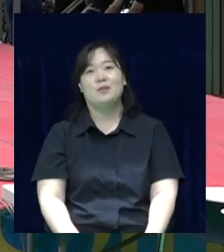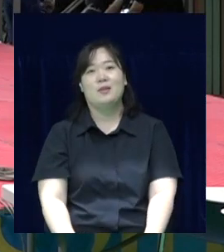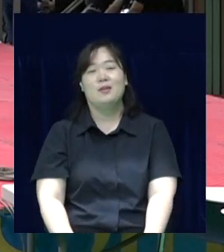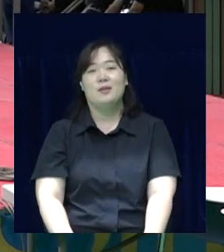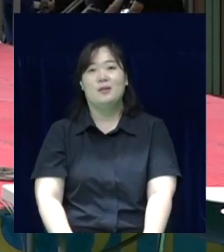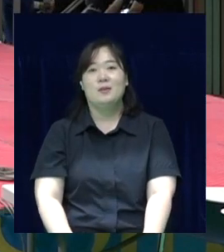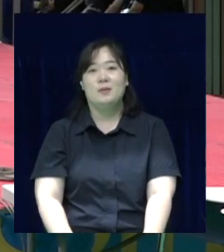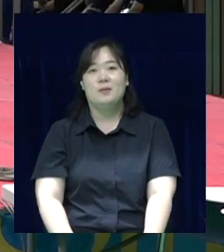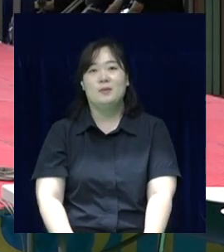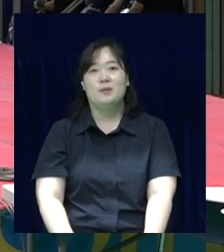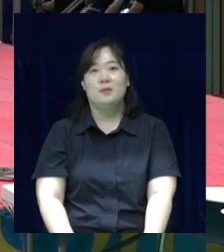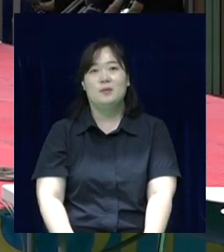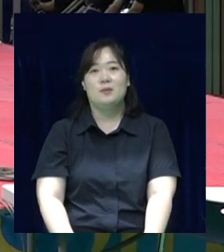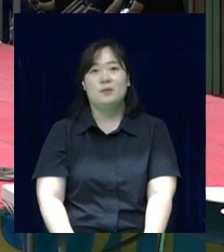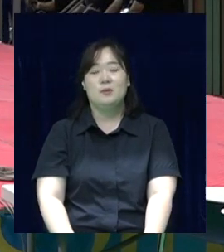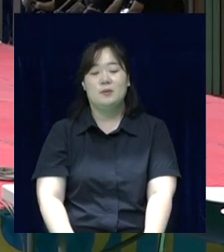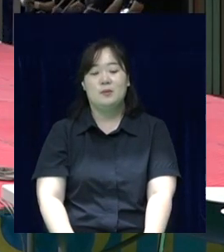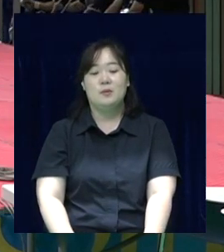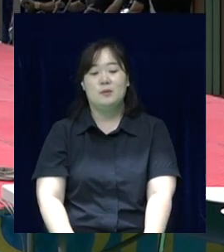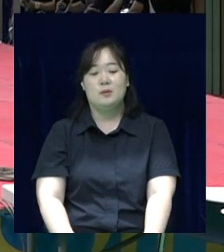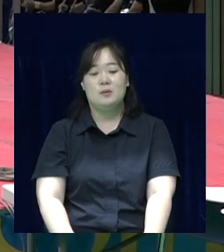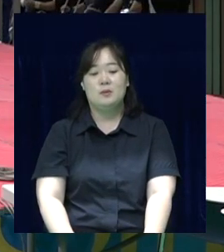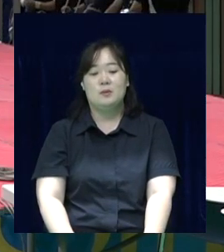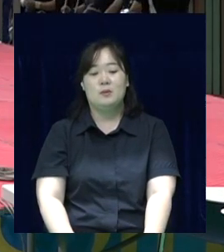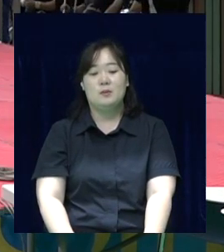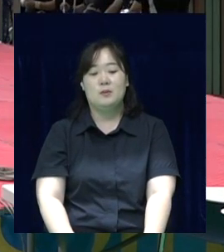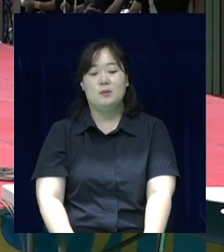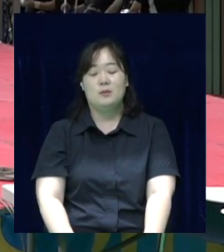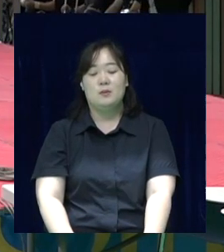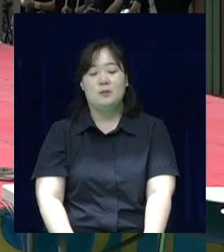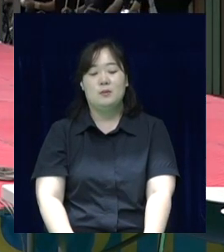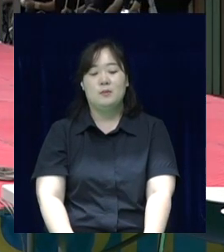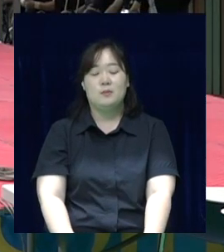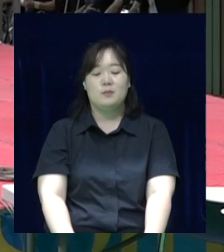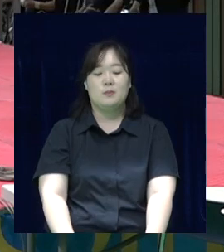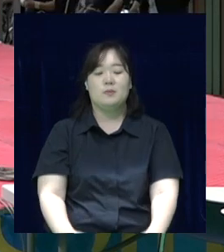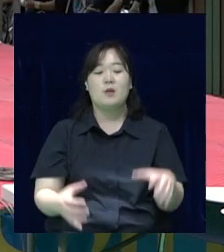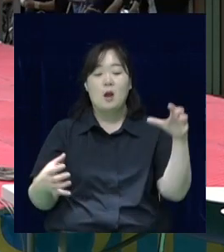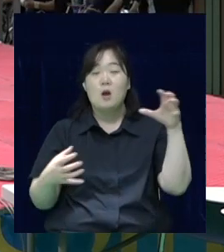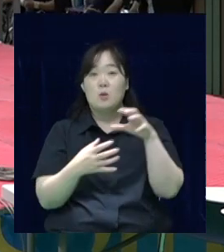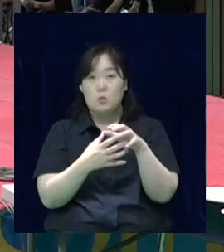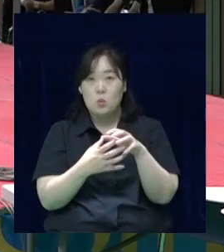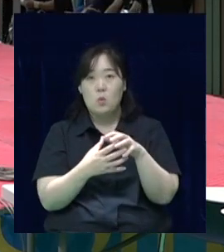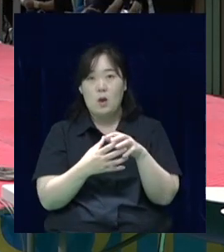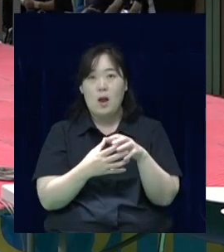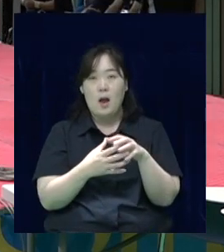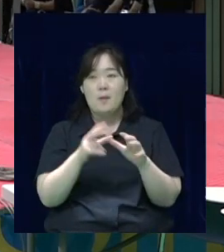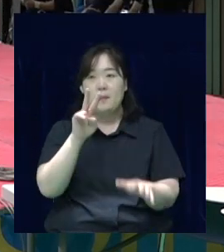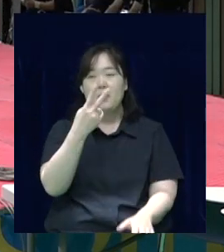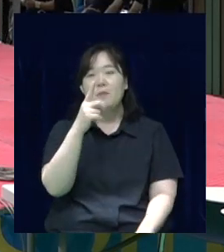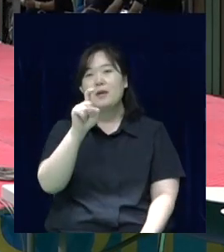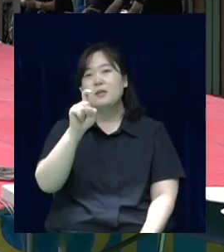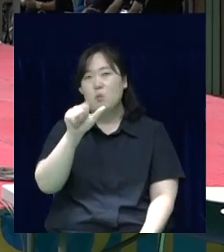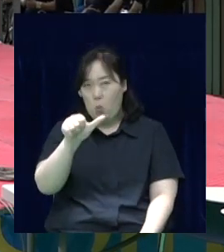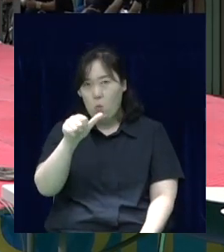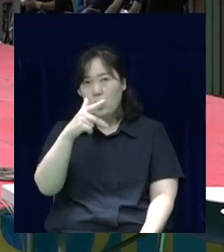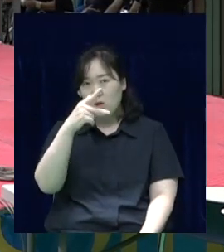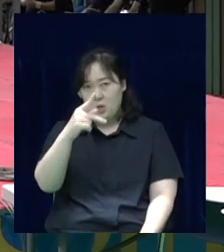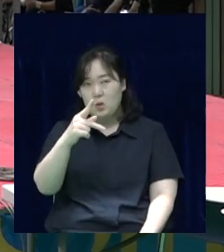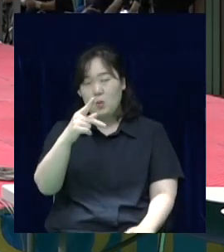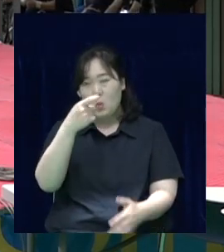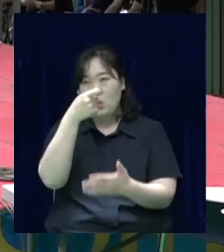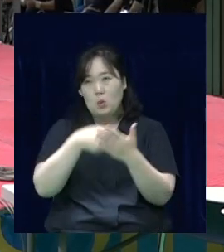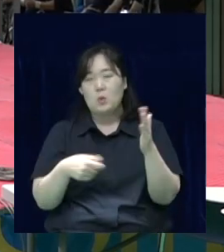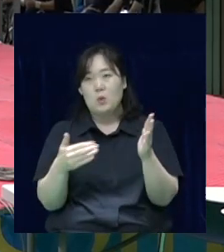예. 경기 소속의 황찬우 선수의 모든 시도가 마무리가 됐고 총합 215kg으로 마무리를 지었습니다. 네.